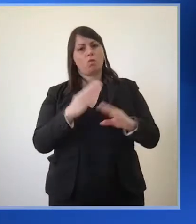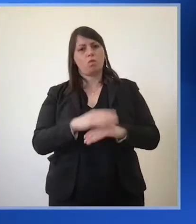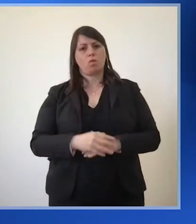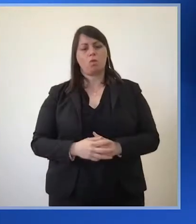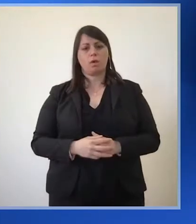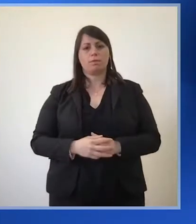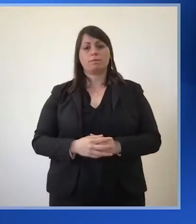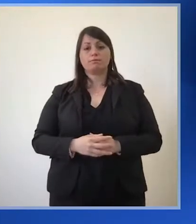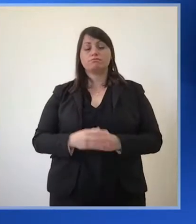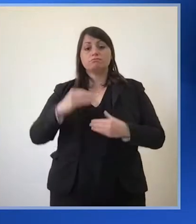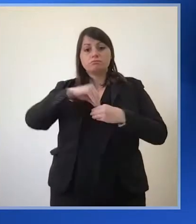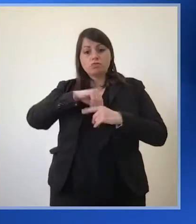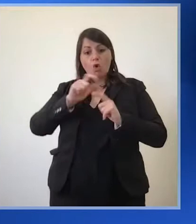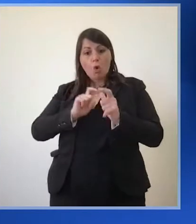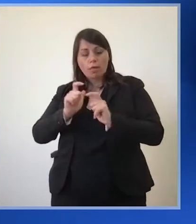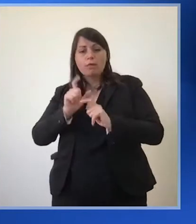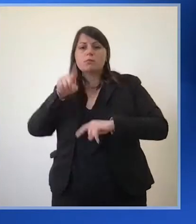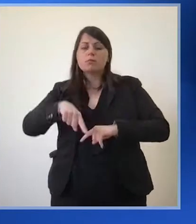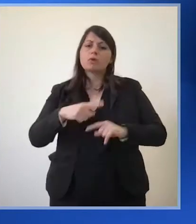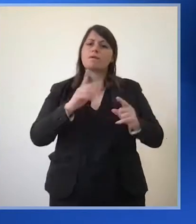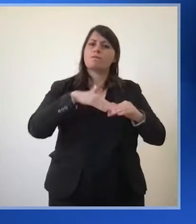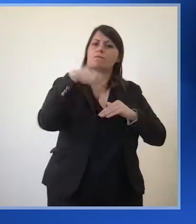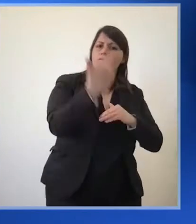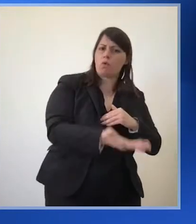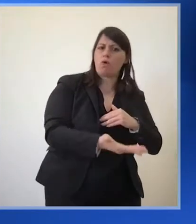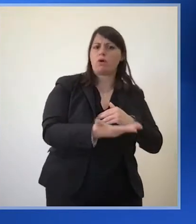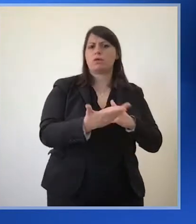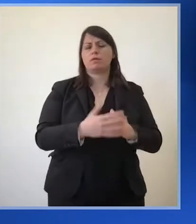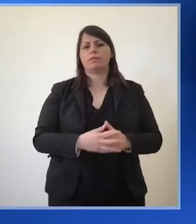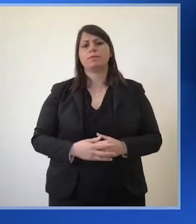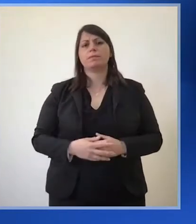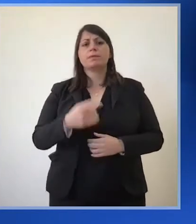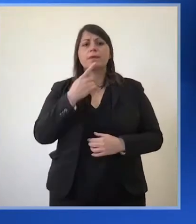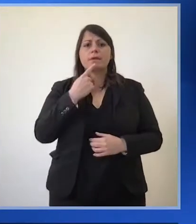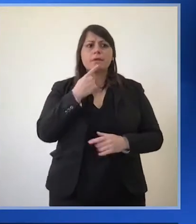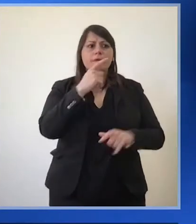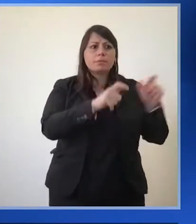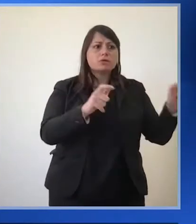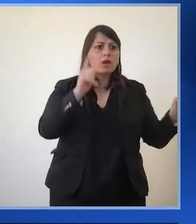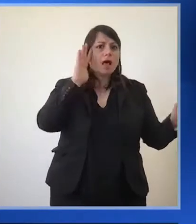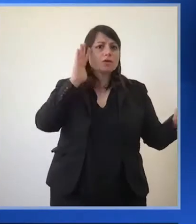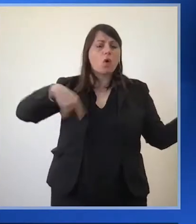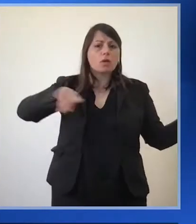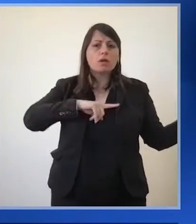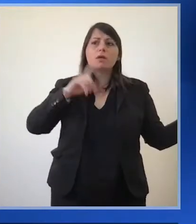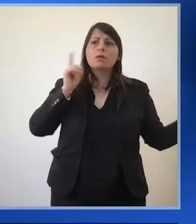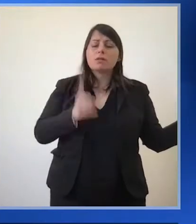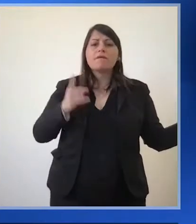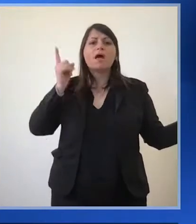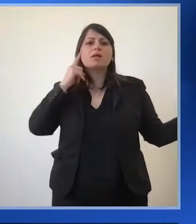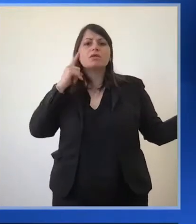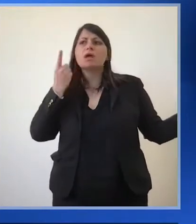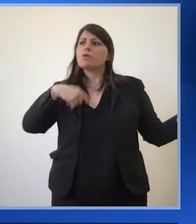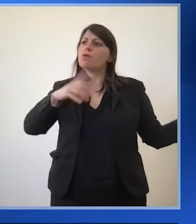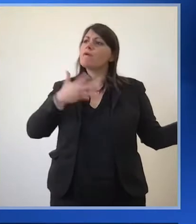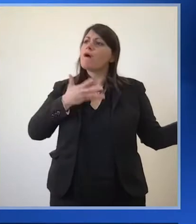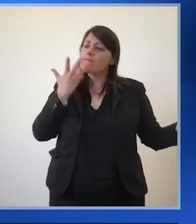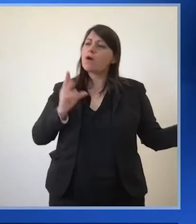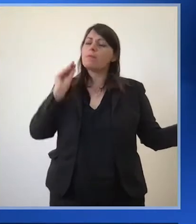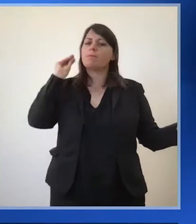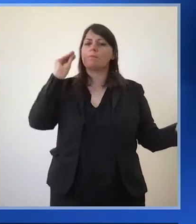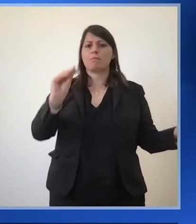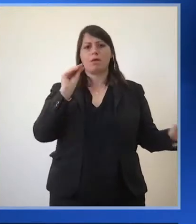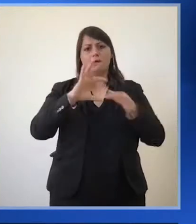delle nazioni, ascolti il grido di pace della gente, ascolti quella inquietante domanda posta